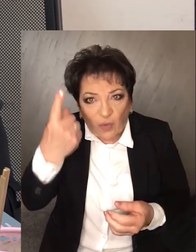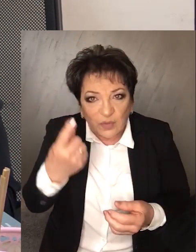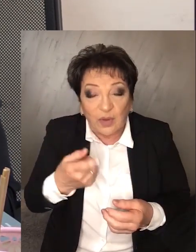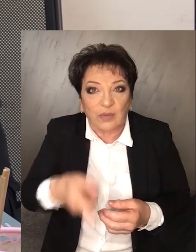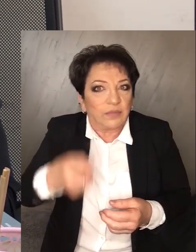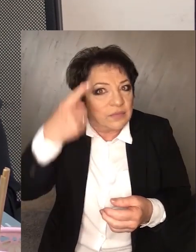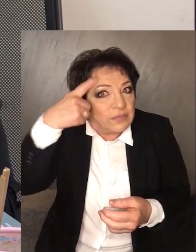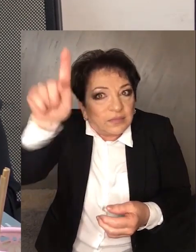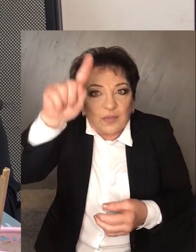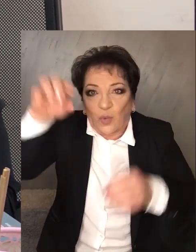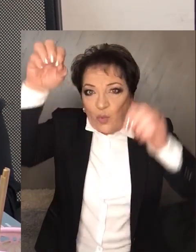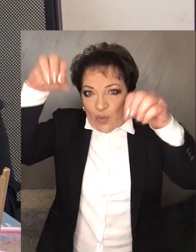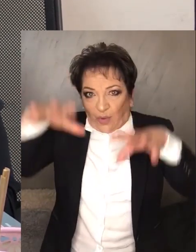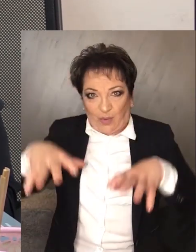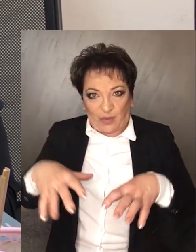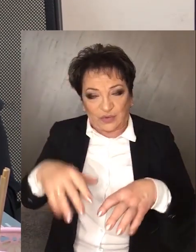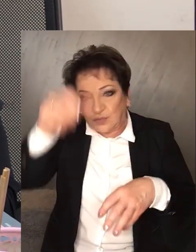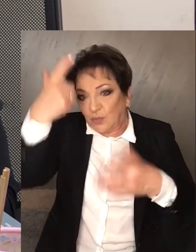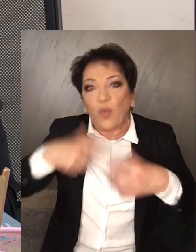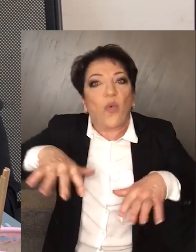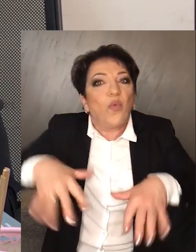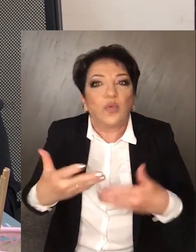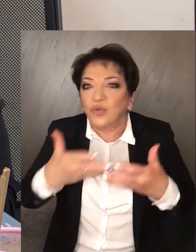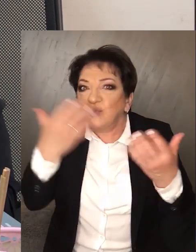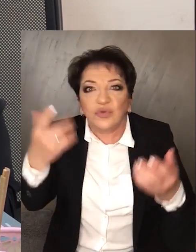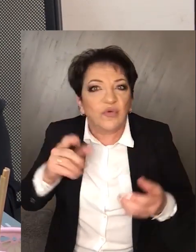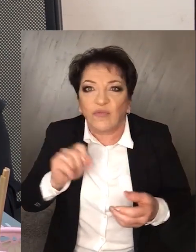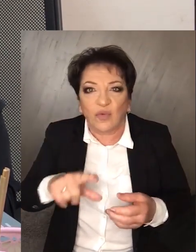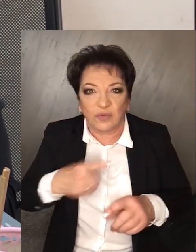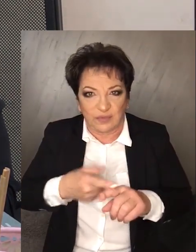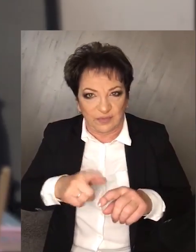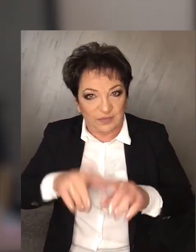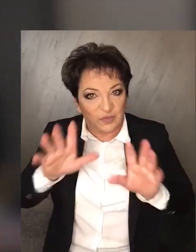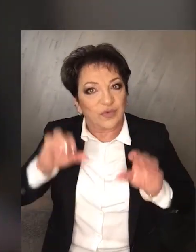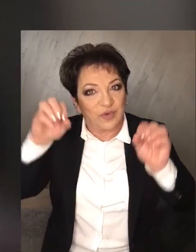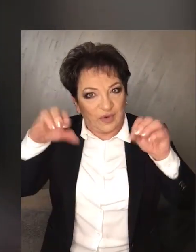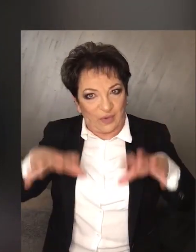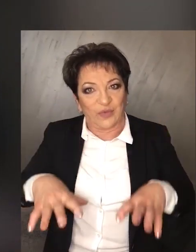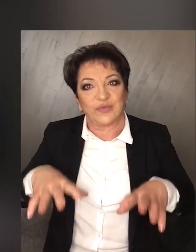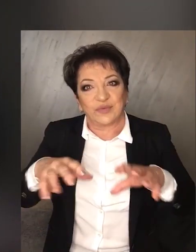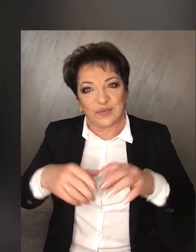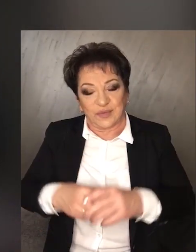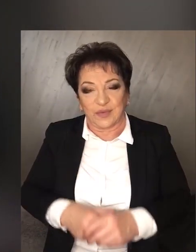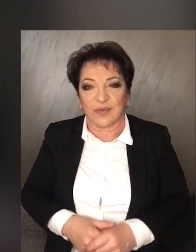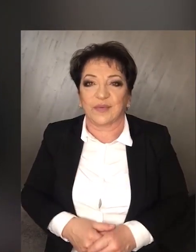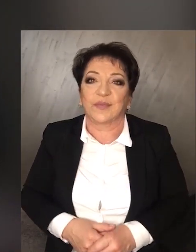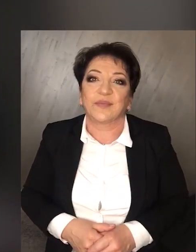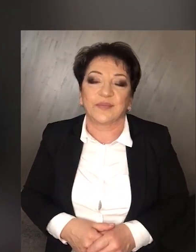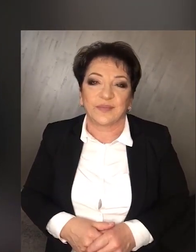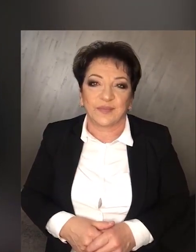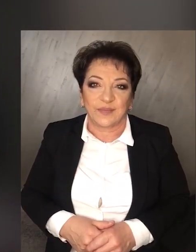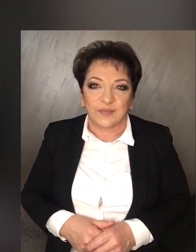7 ժամ, 10 ժամ ու չհոգնել։ Իրոք ես չեմ հոգնում։ Այս ֆանտաստիկ է, բայց հրաշք է։